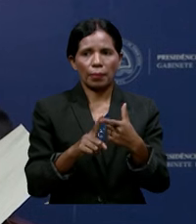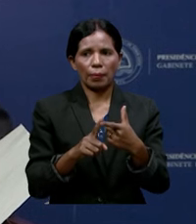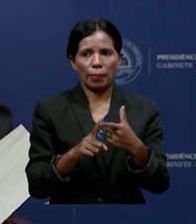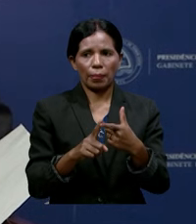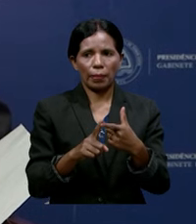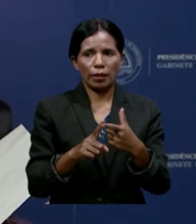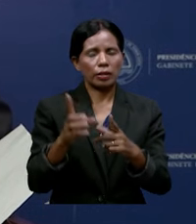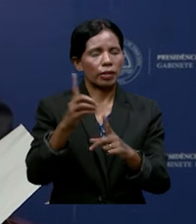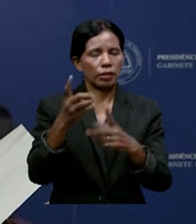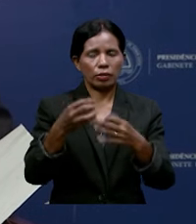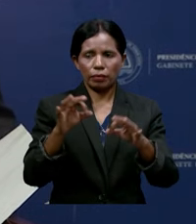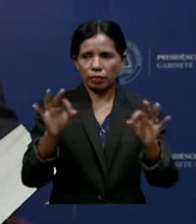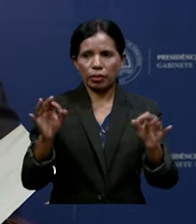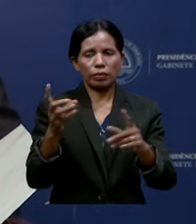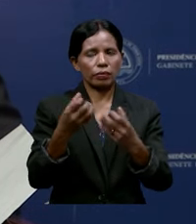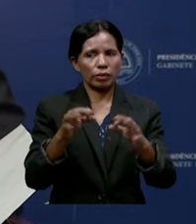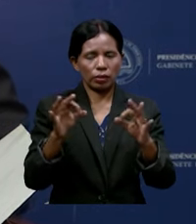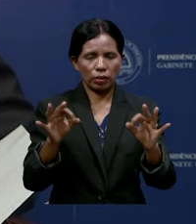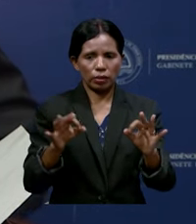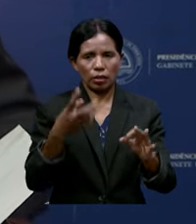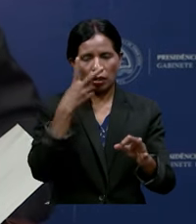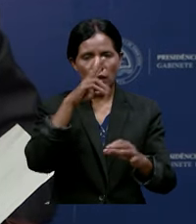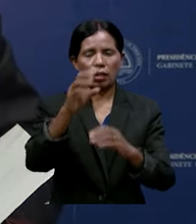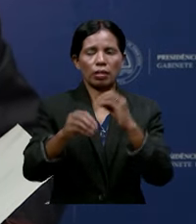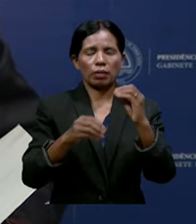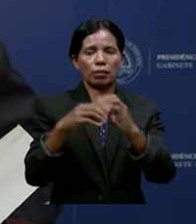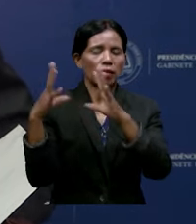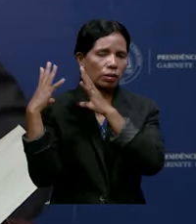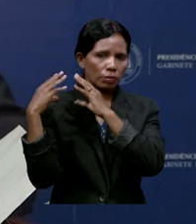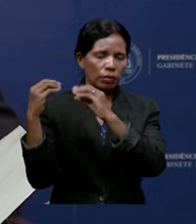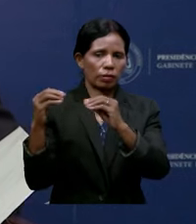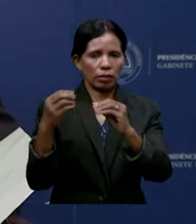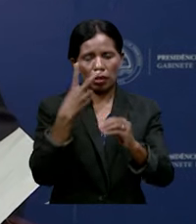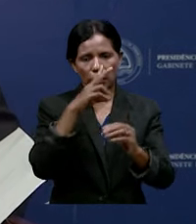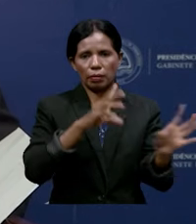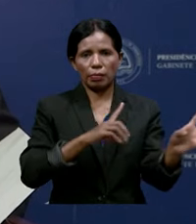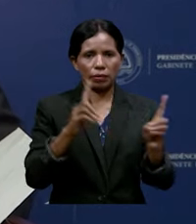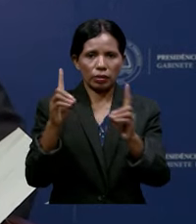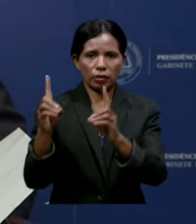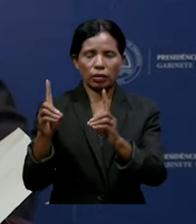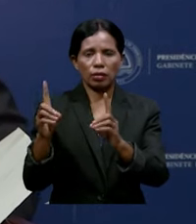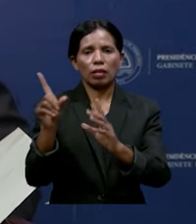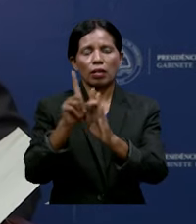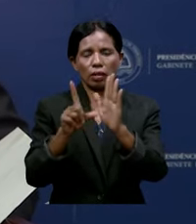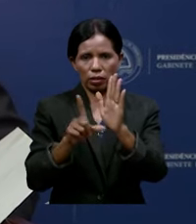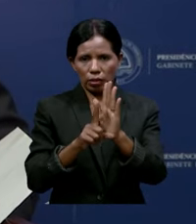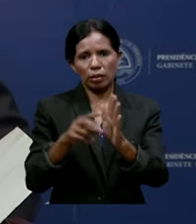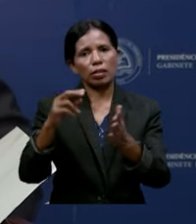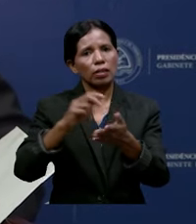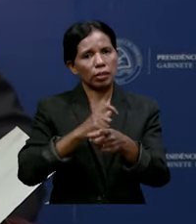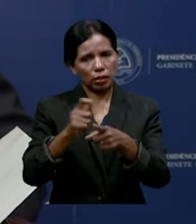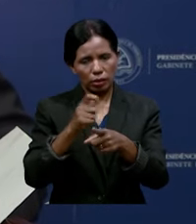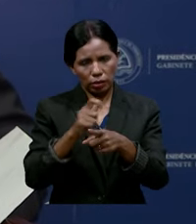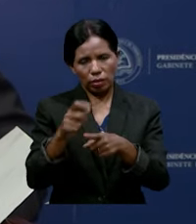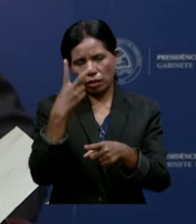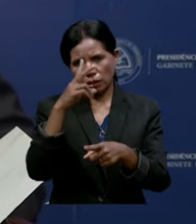kono ni mandato hotu na hanse ndak rezim atual ya hare ba experience acompañamento ba implementasan rezim dene ya pratika hare katak